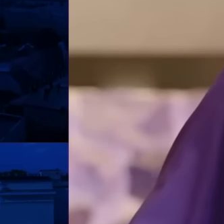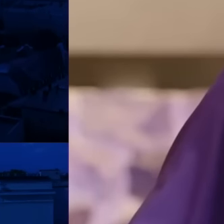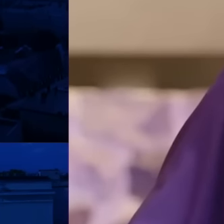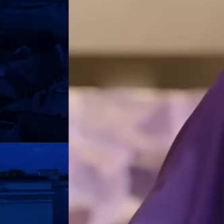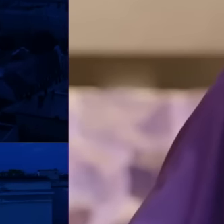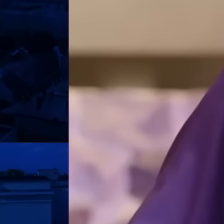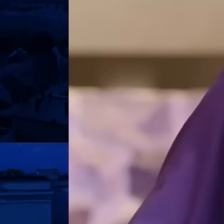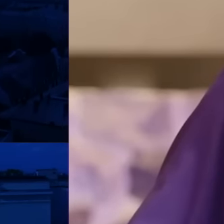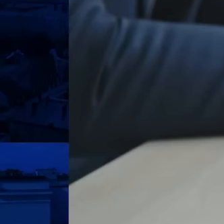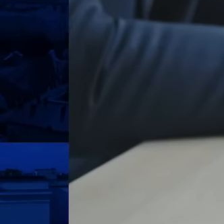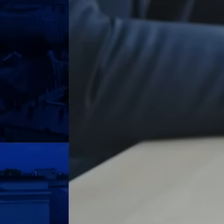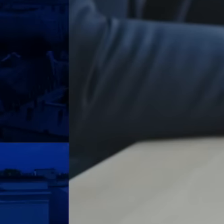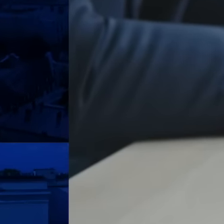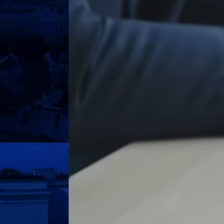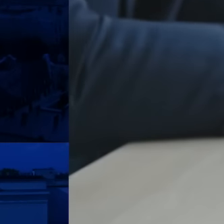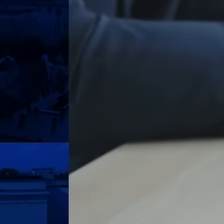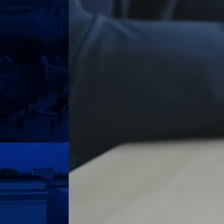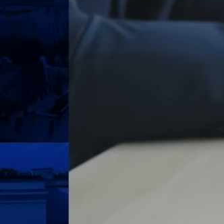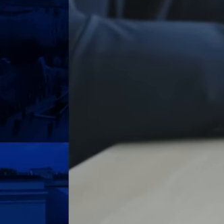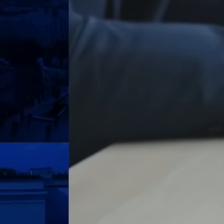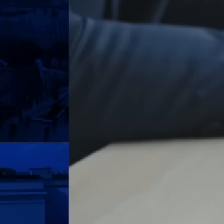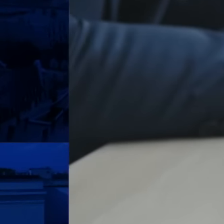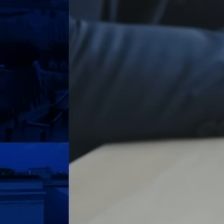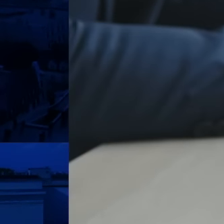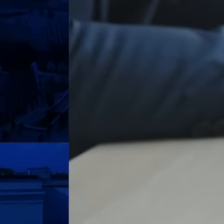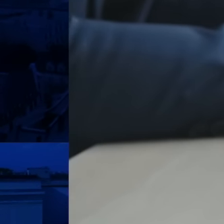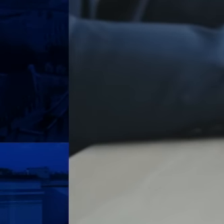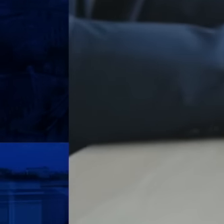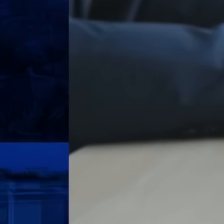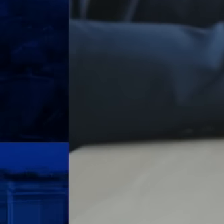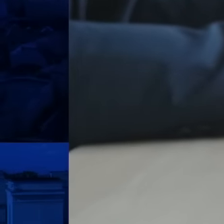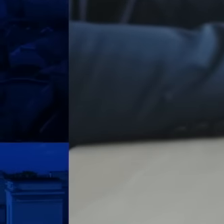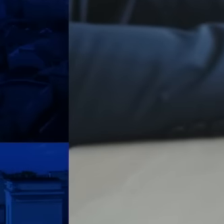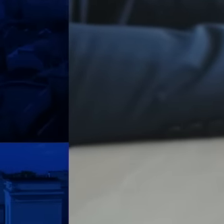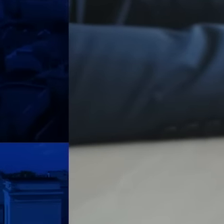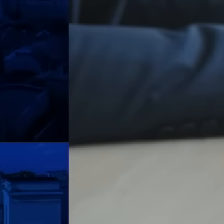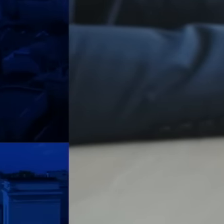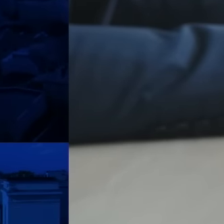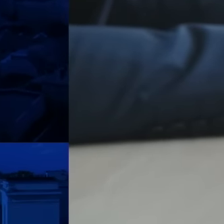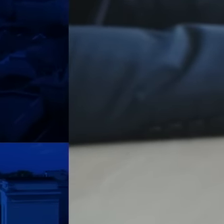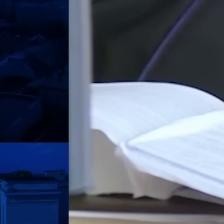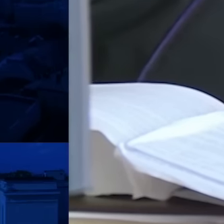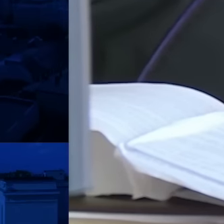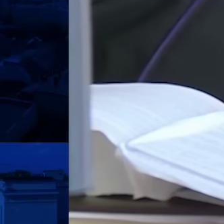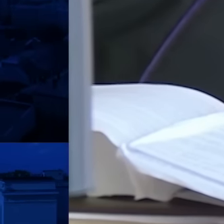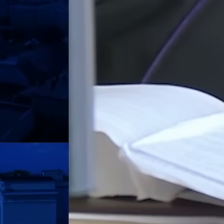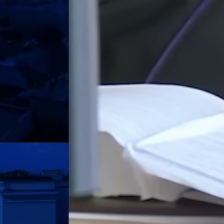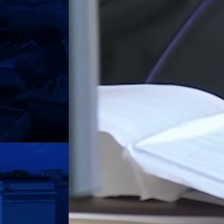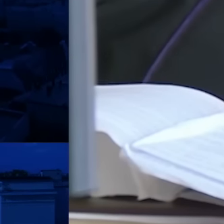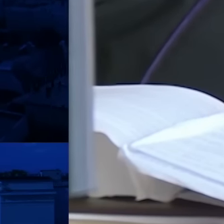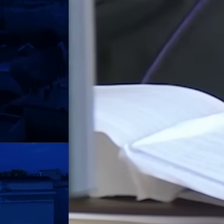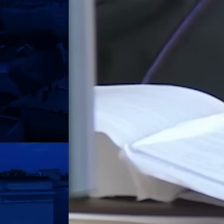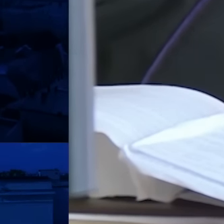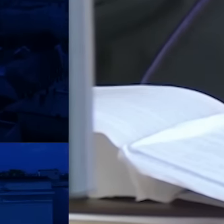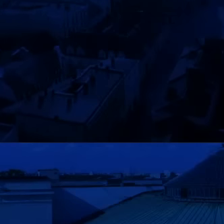trzymanego w areszcie księdza Michała Olszewskiego. Kilkadziesiąt osób podpisało się pod apelem o wyłączenie ze sprawy o zażalenie na areszt sędziego, który ich zdaniem